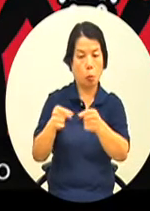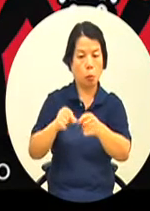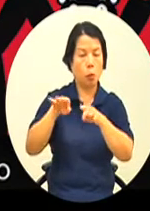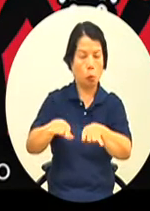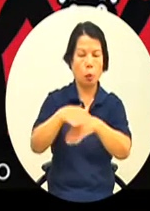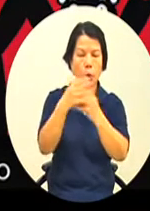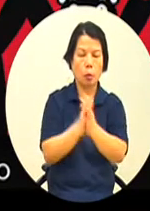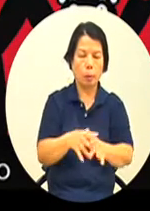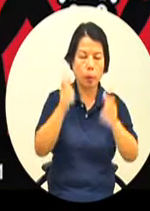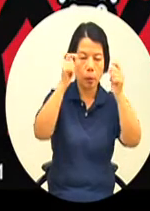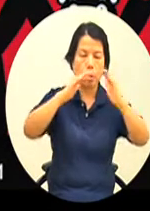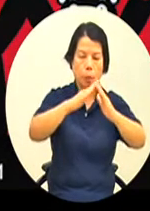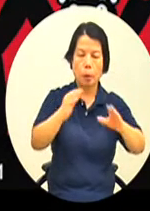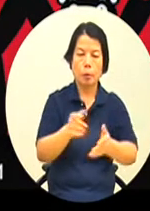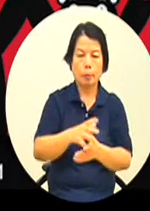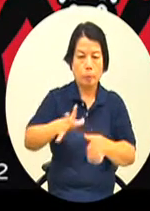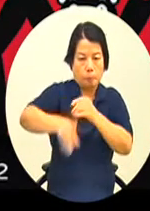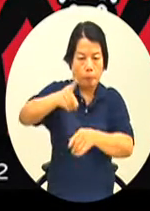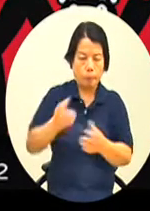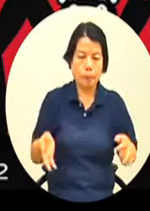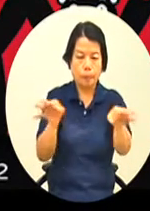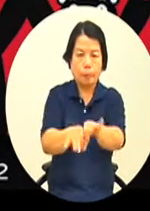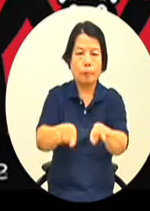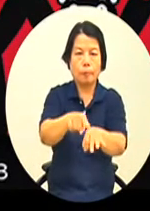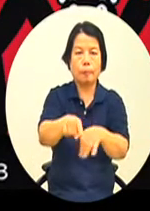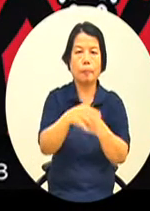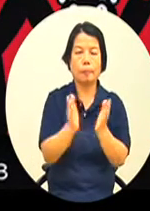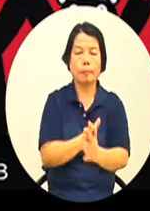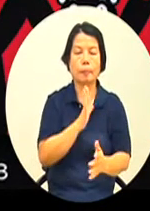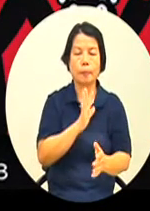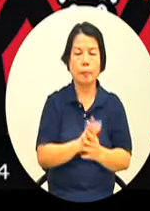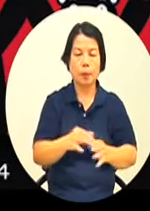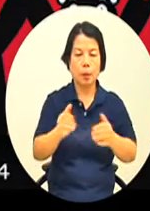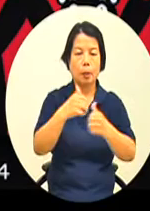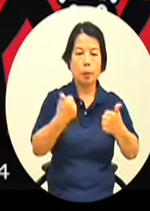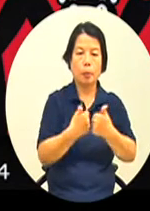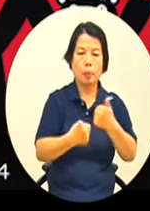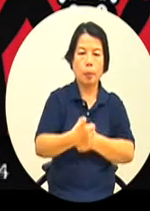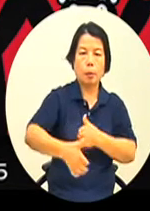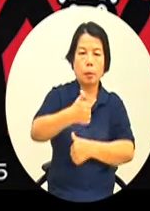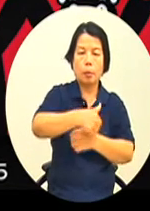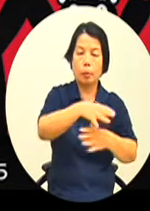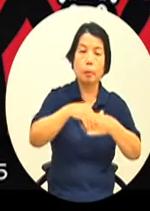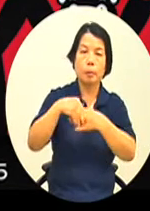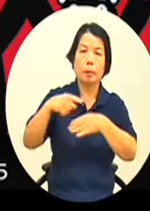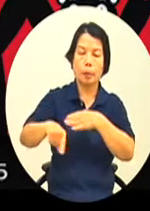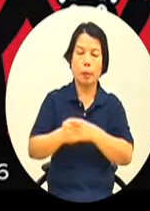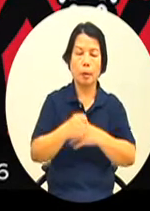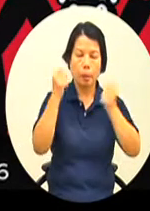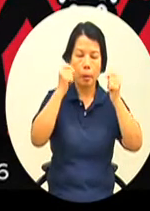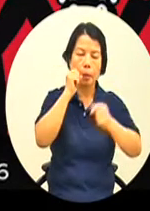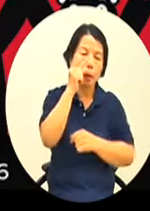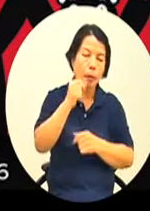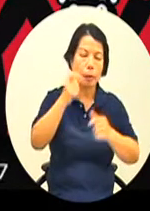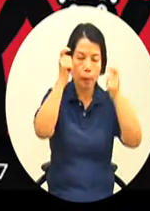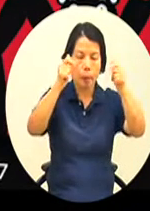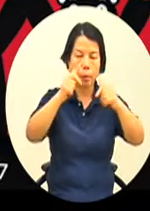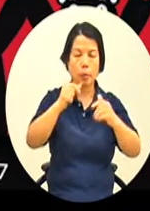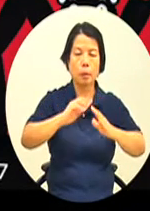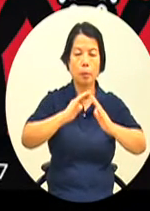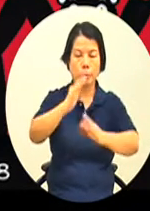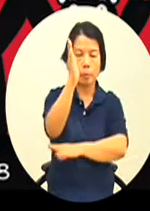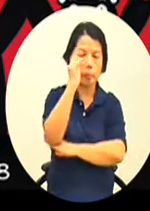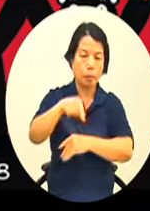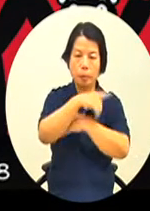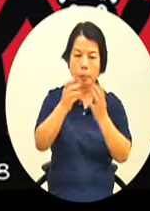率先发起捐款的。那6月我们的本市议会也在议长的带领之下，跟高雄市政府还有台南市政府共同组团哦，访问这